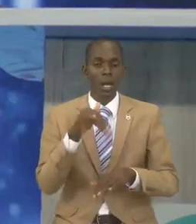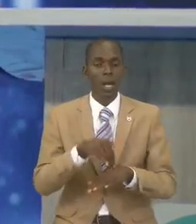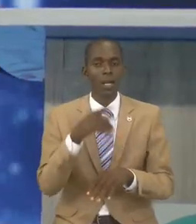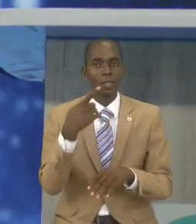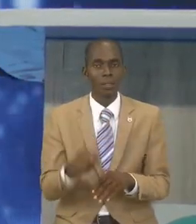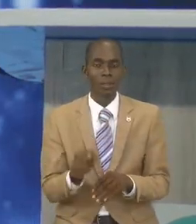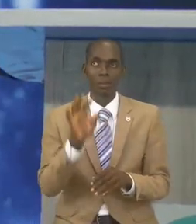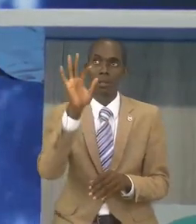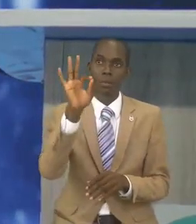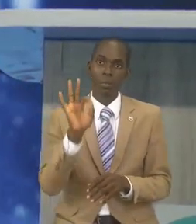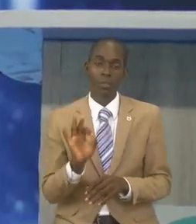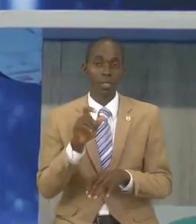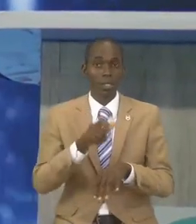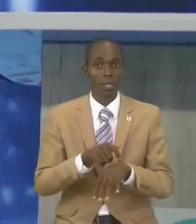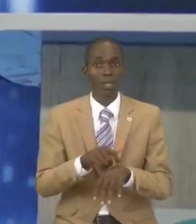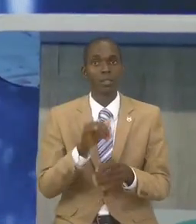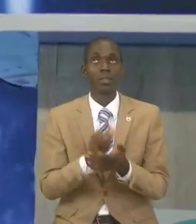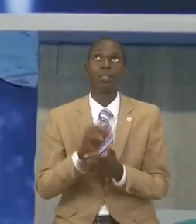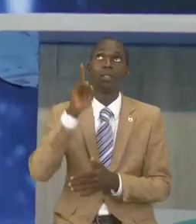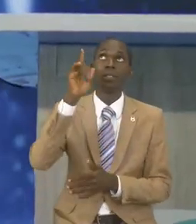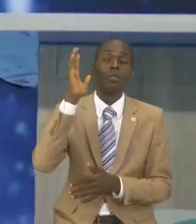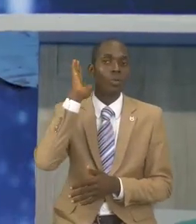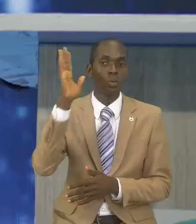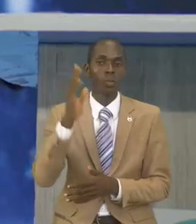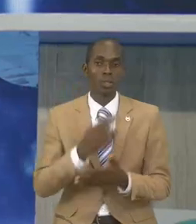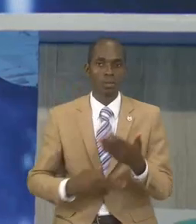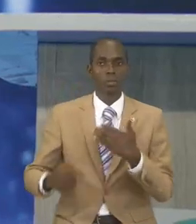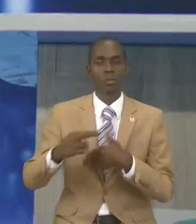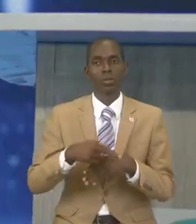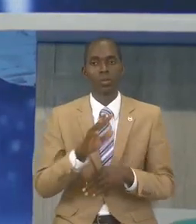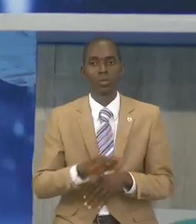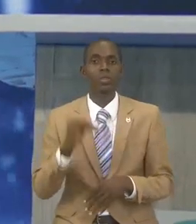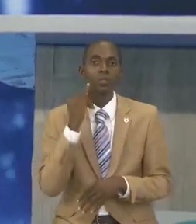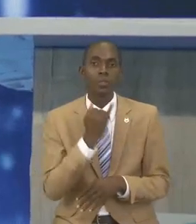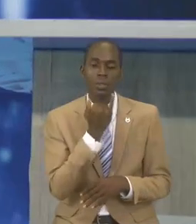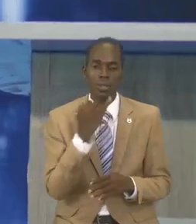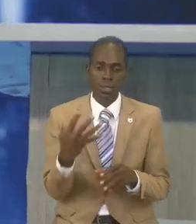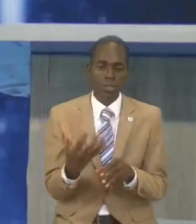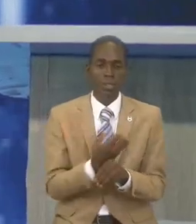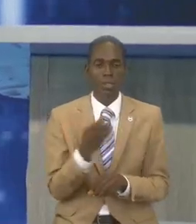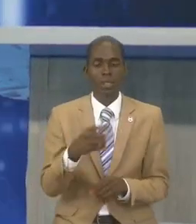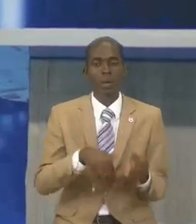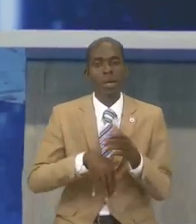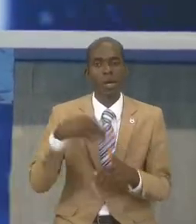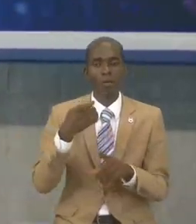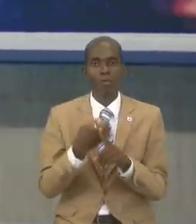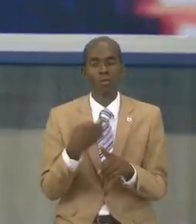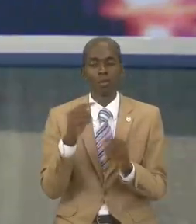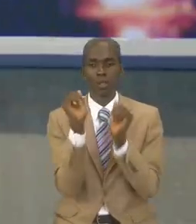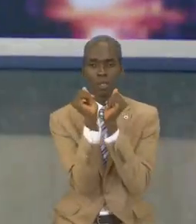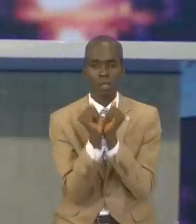au temps marqué qu'il allait restaurer aux enfants d'Israël les sorties de